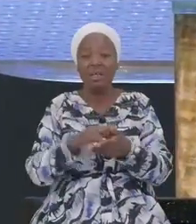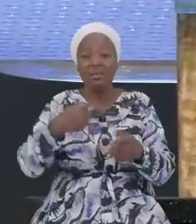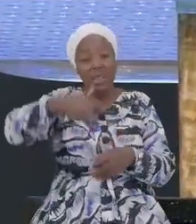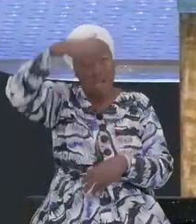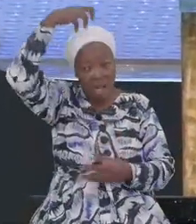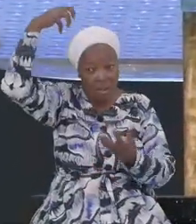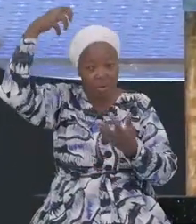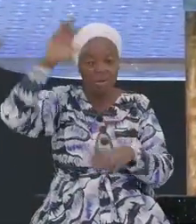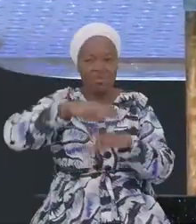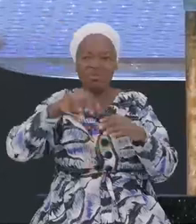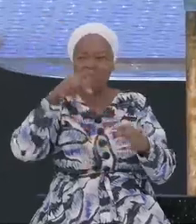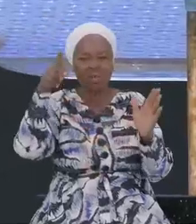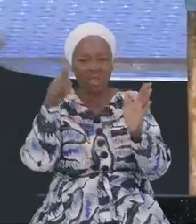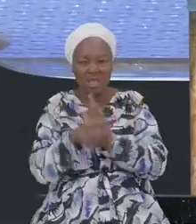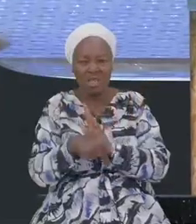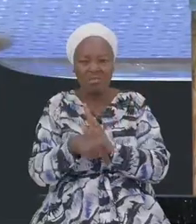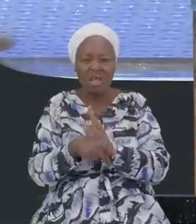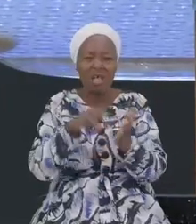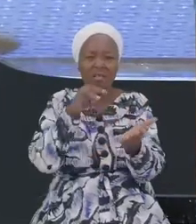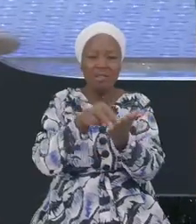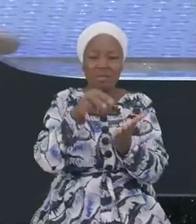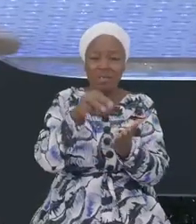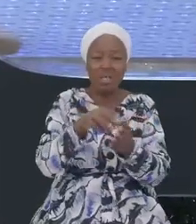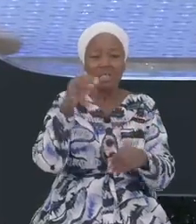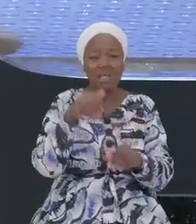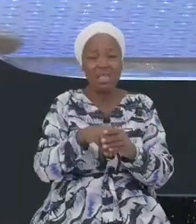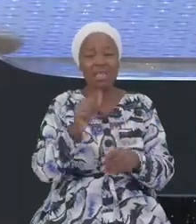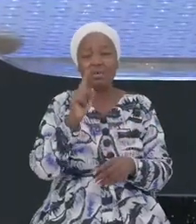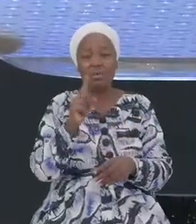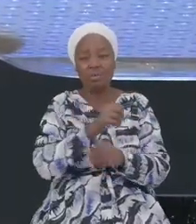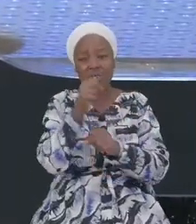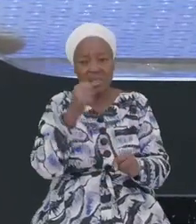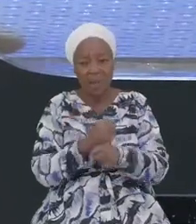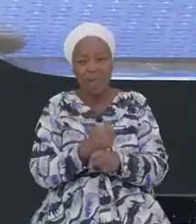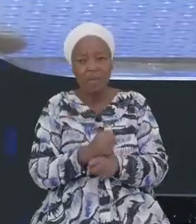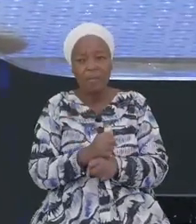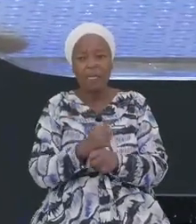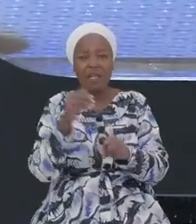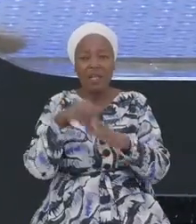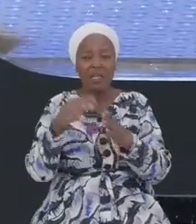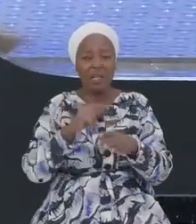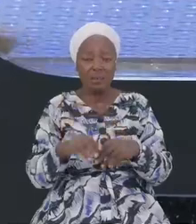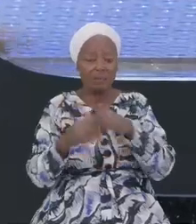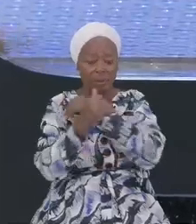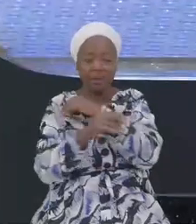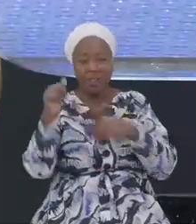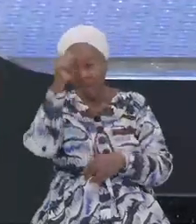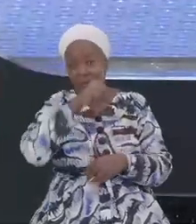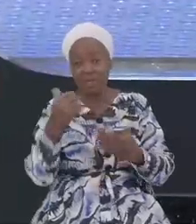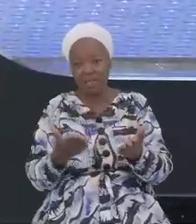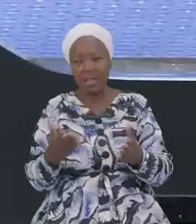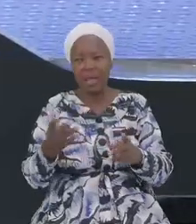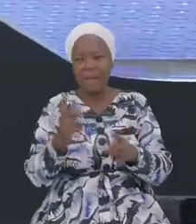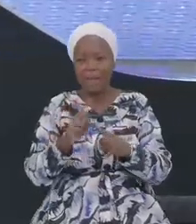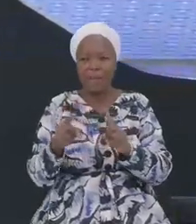pas des milliers pendant l'année dans notre continent en Afrique? Mais